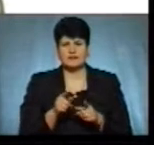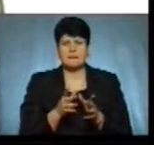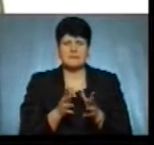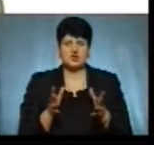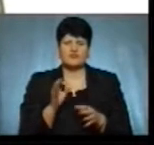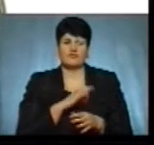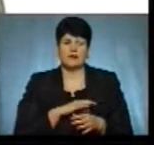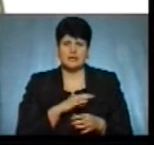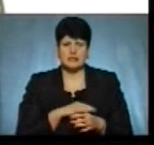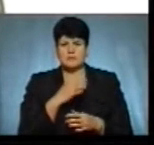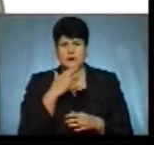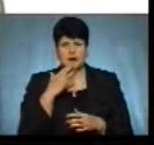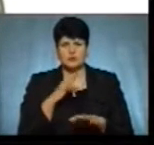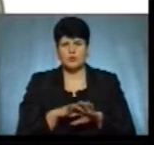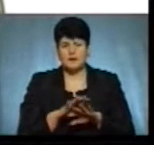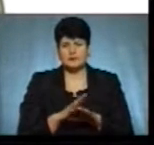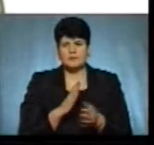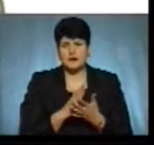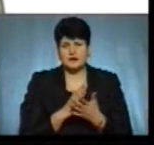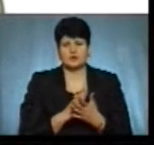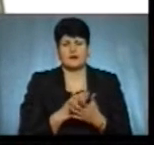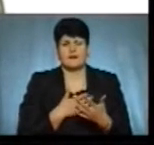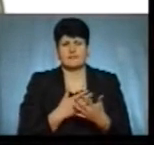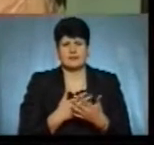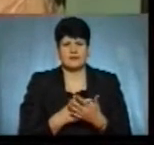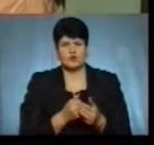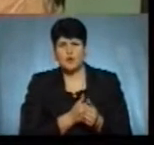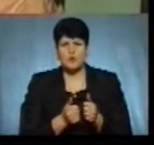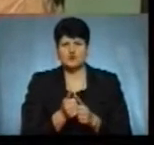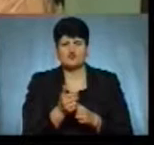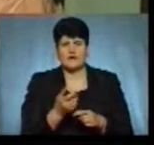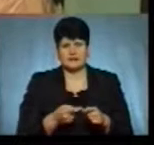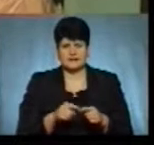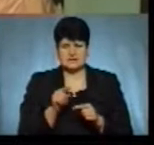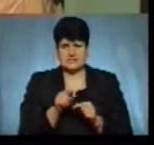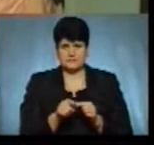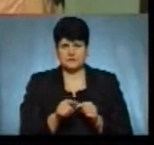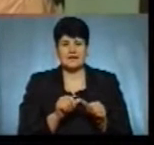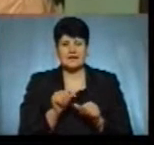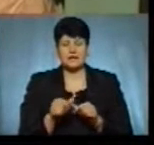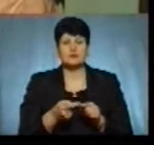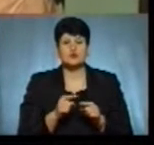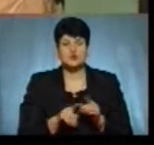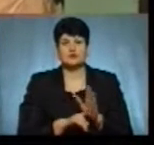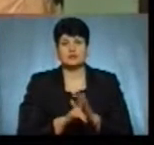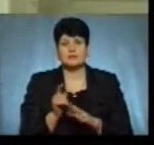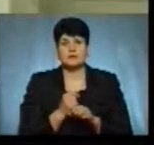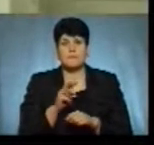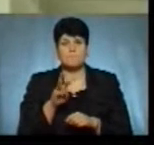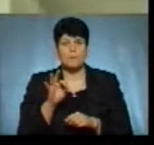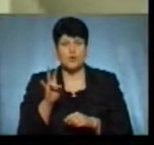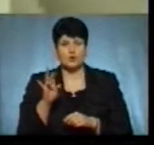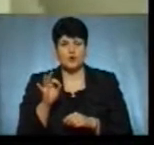думаю, що багато банків вони будуть активно просувати цей продукт. Таку функцію, окрім «Приватбанку», запустили «Монобанк»